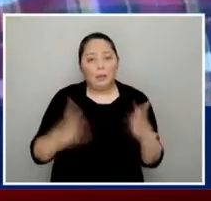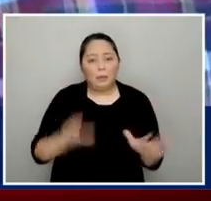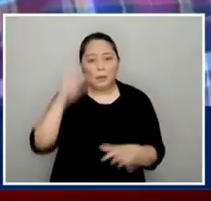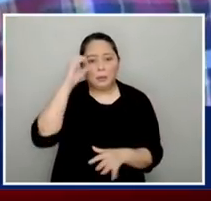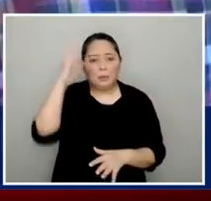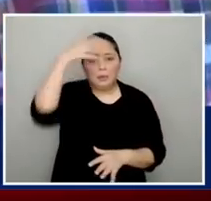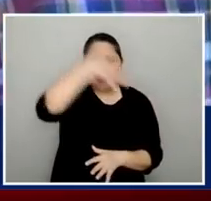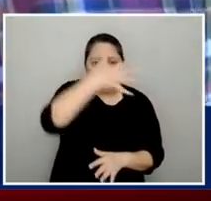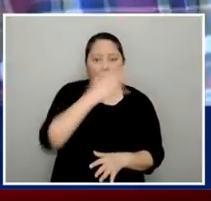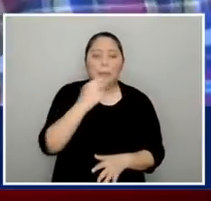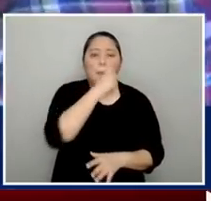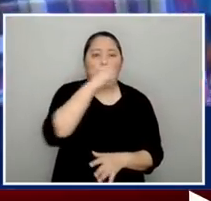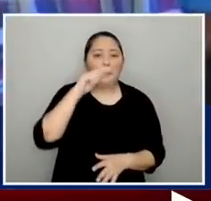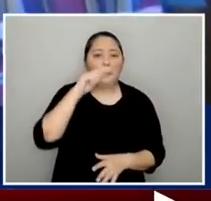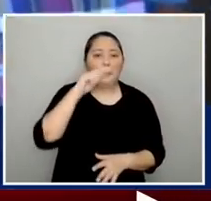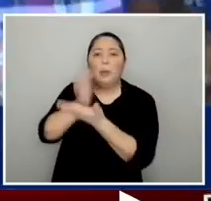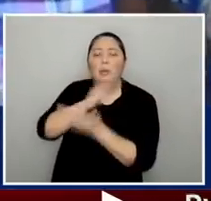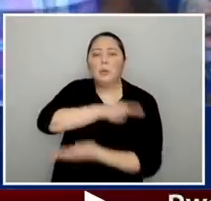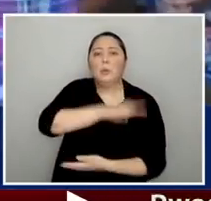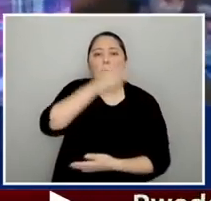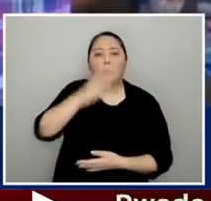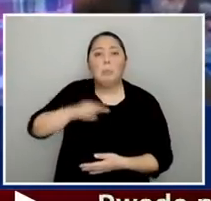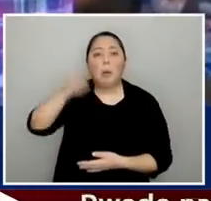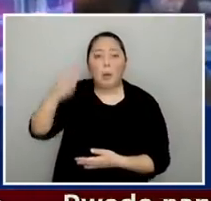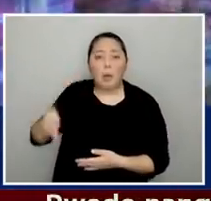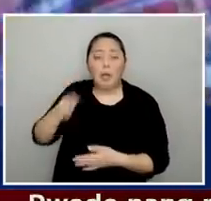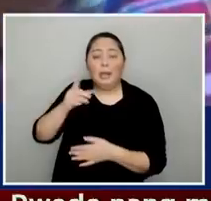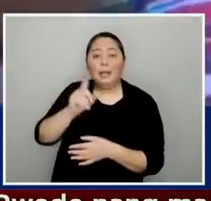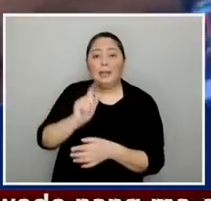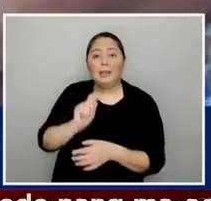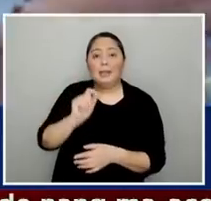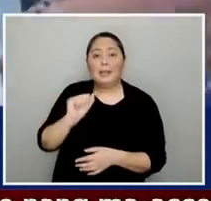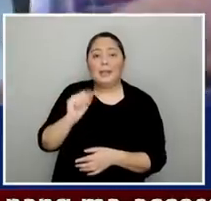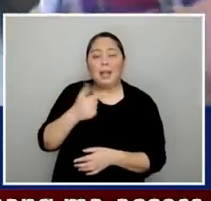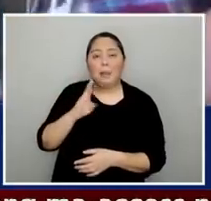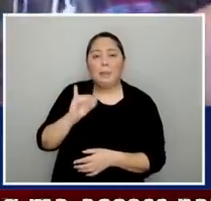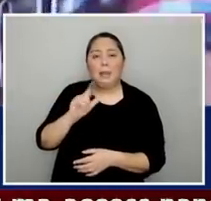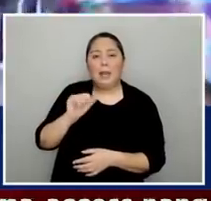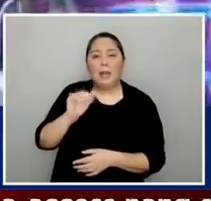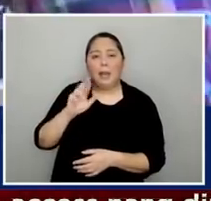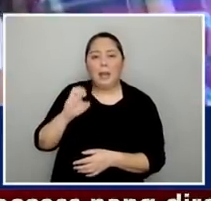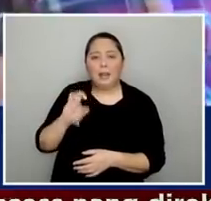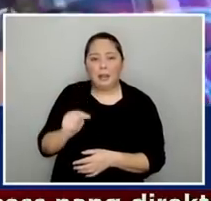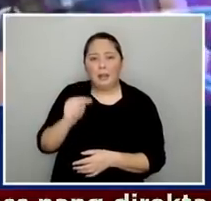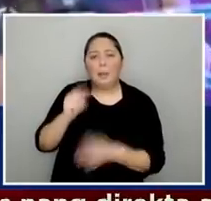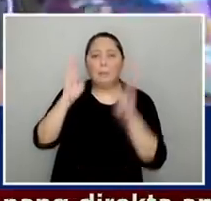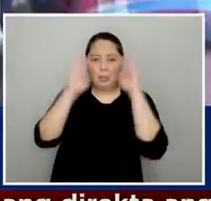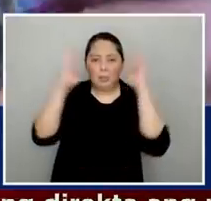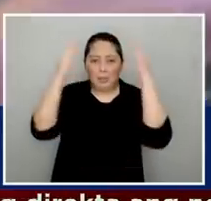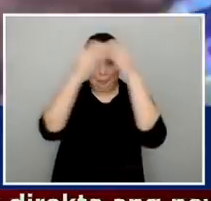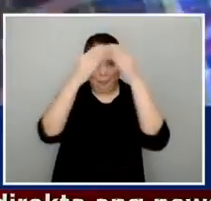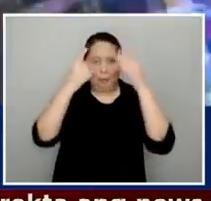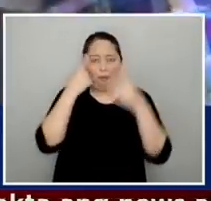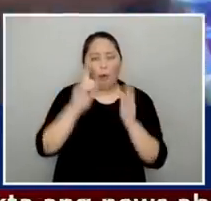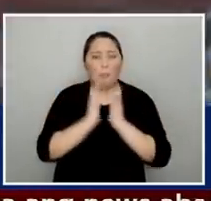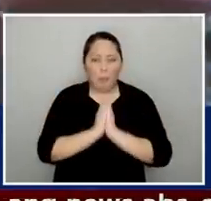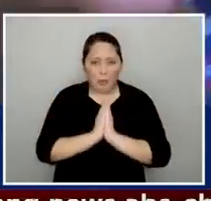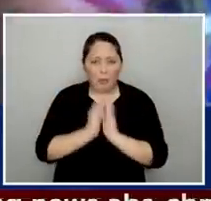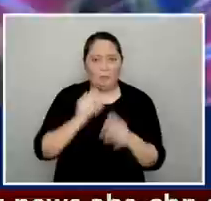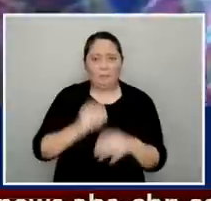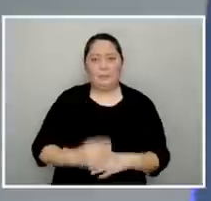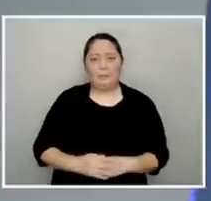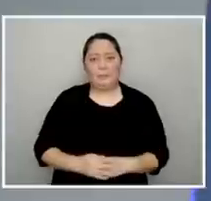bago tumungo sa Hagna para sa isang rally. Willard Cheng, ABS-CBN News, Bohol.